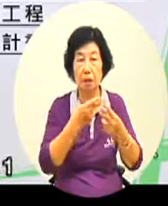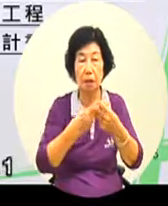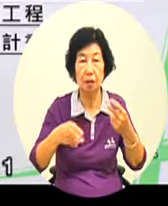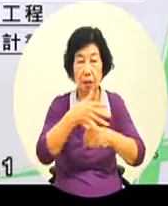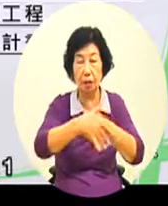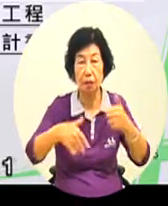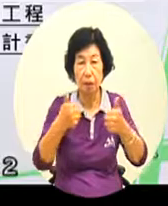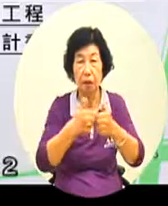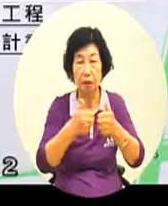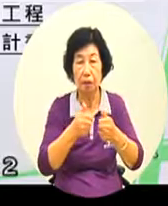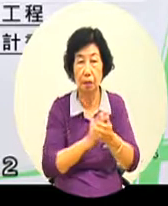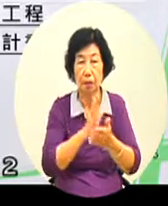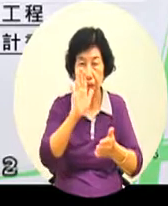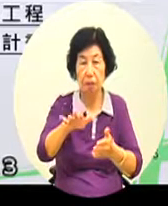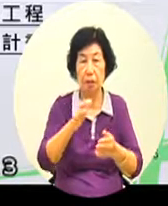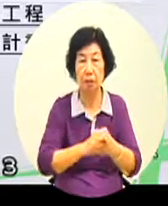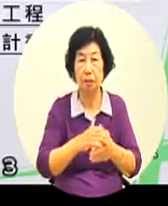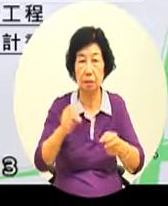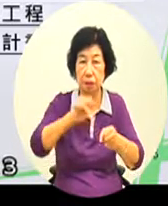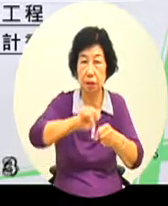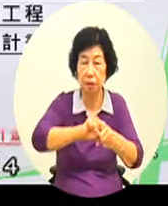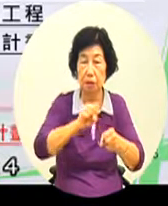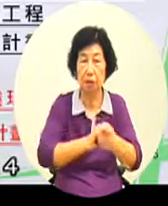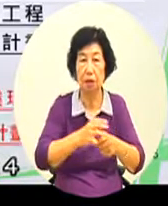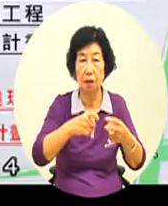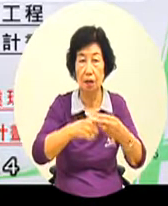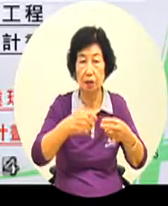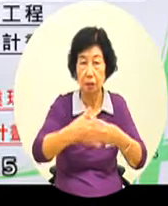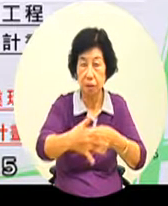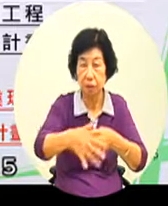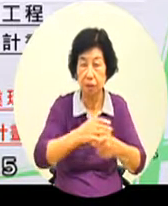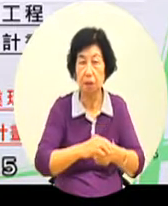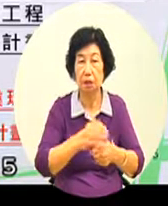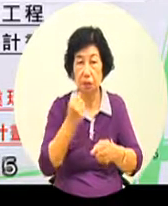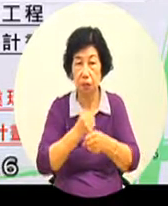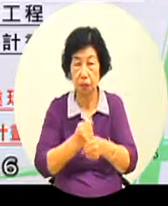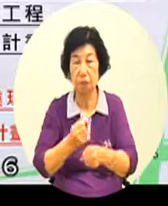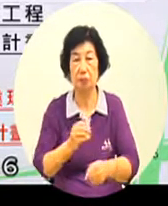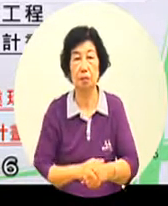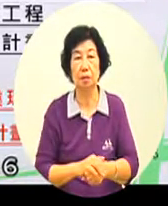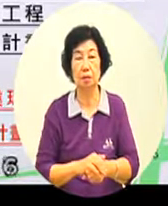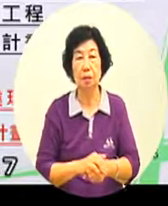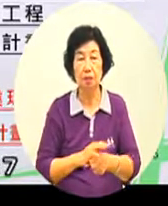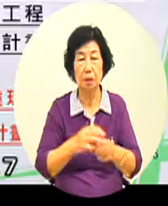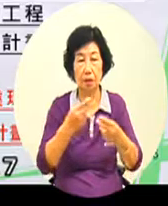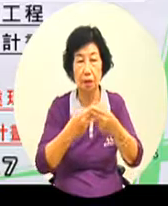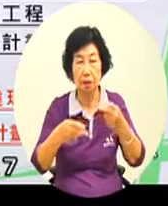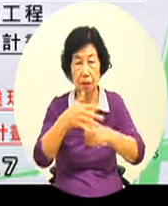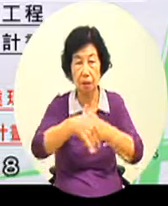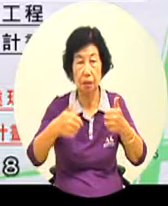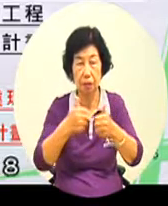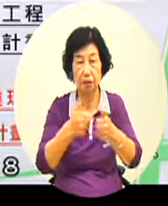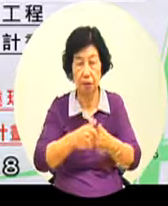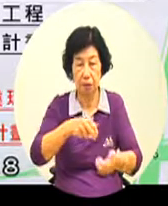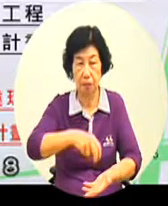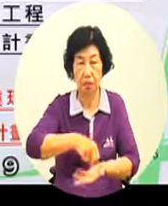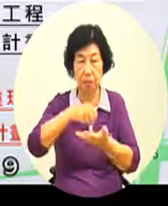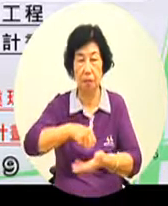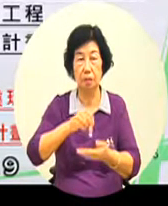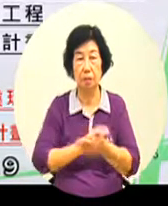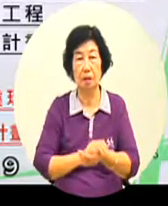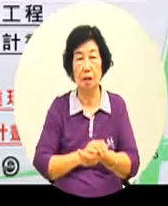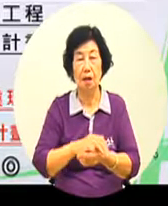的施作。好，那接着我们即将跟客委会来提案，在第一